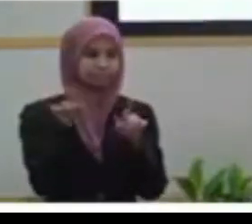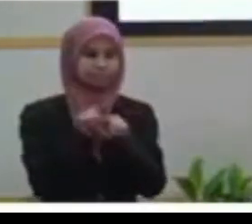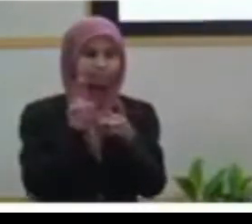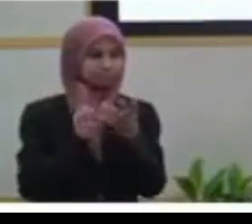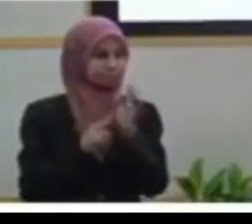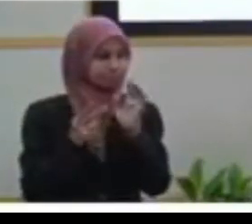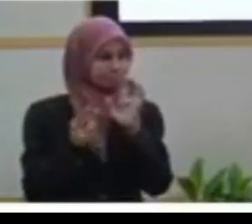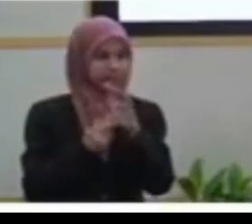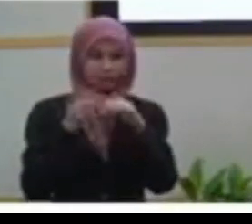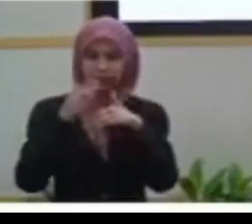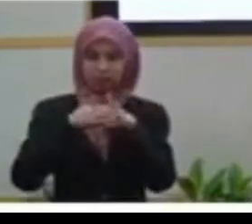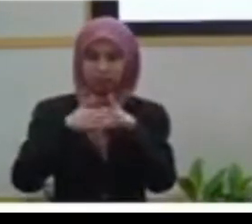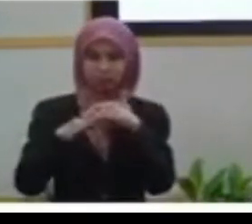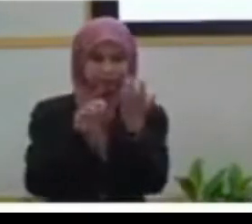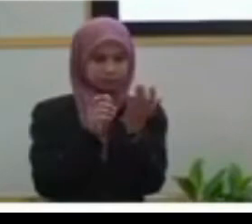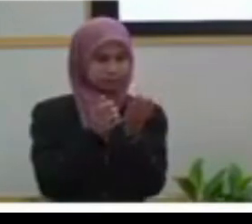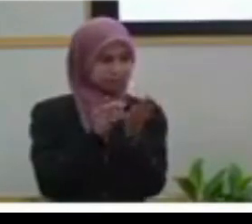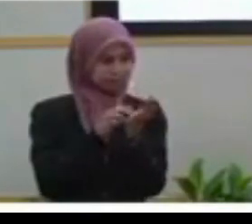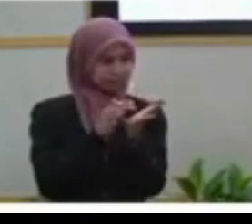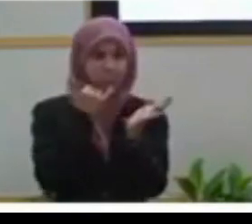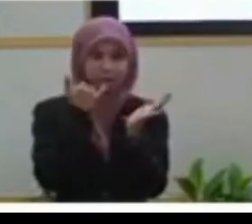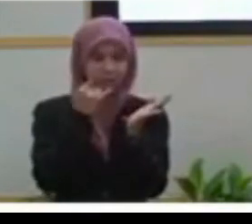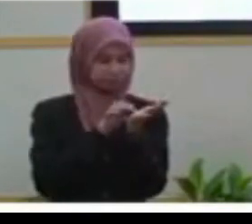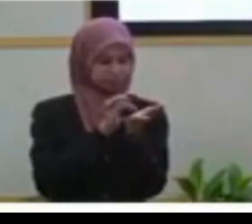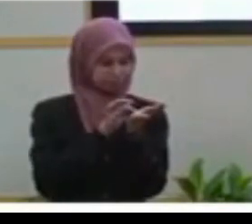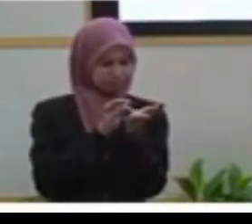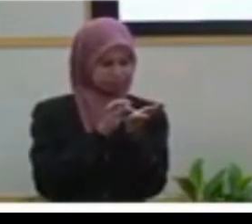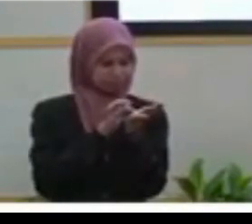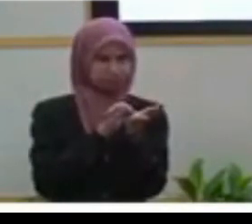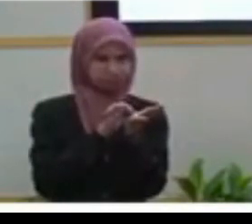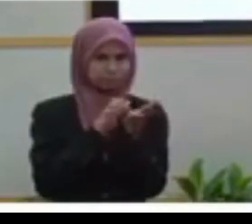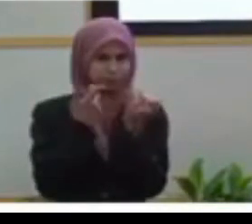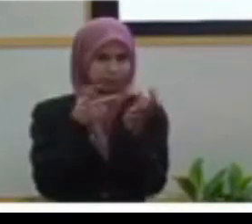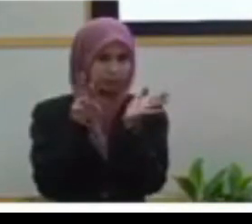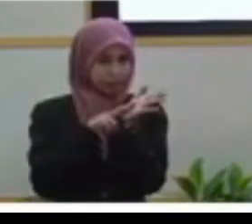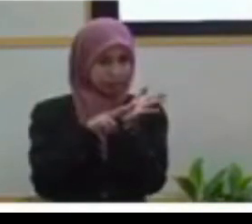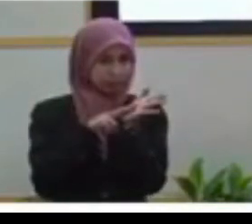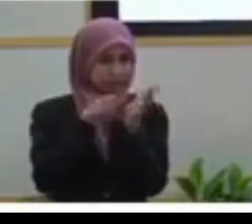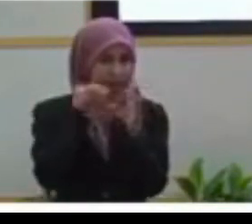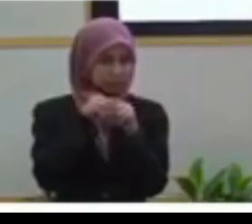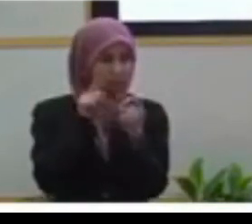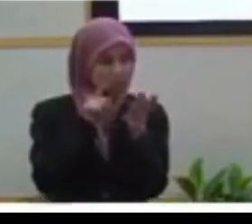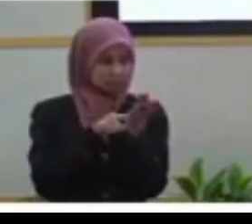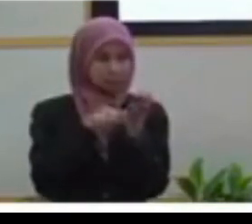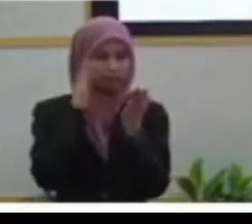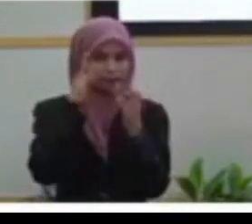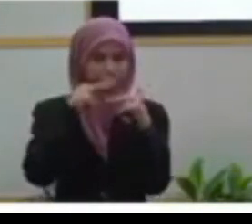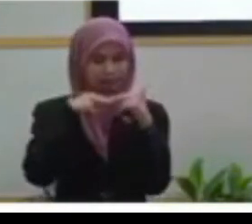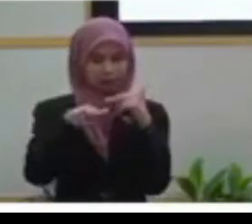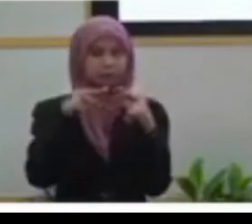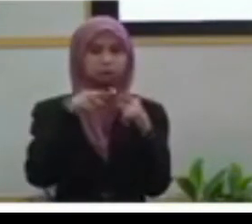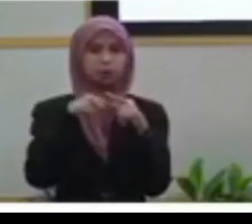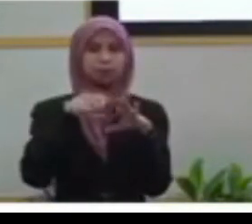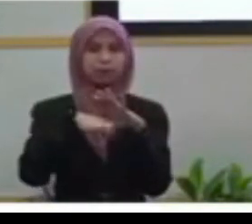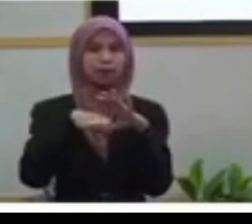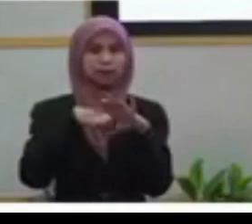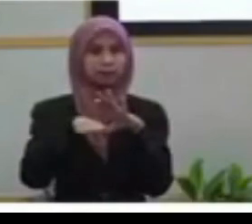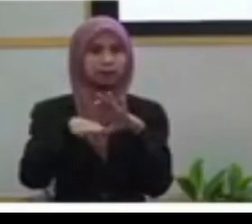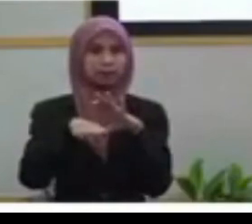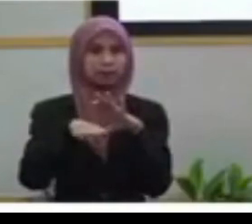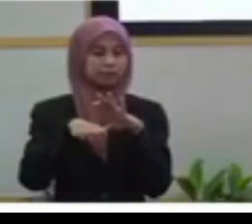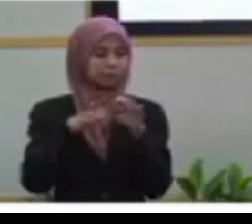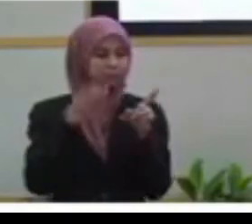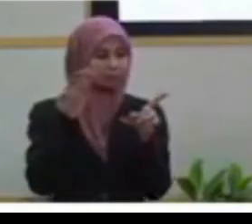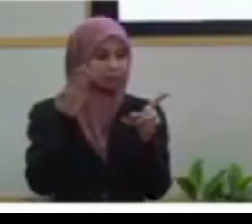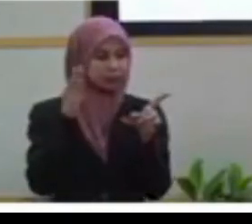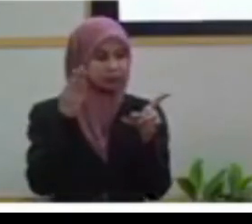isi, masuk email, masuk password, tekan daftar, dia akan hantar pada email. Dan email ni kena, yang biru ni